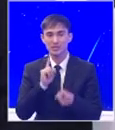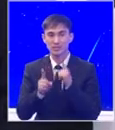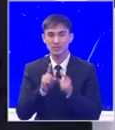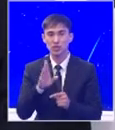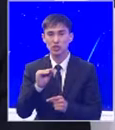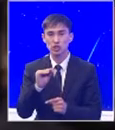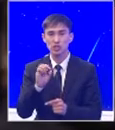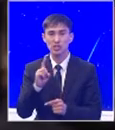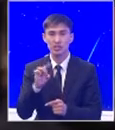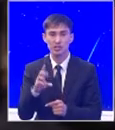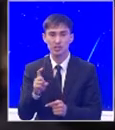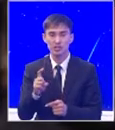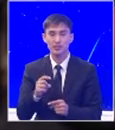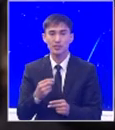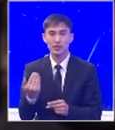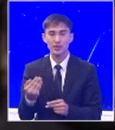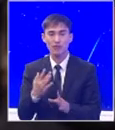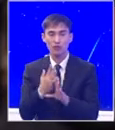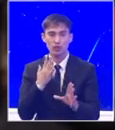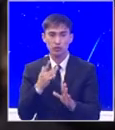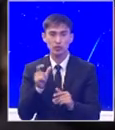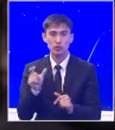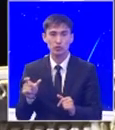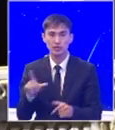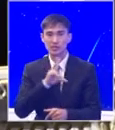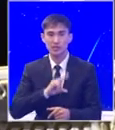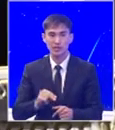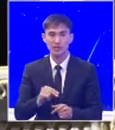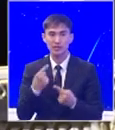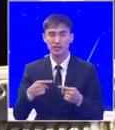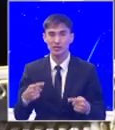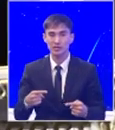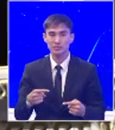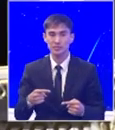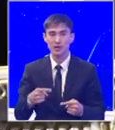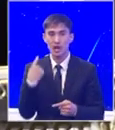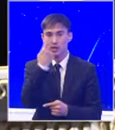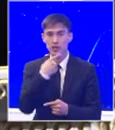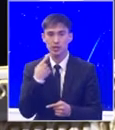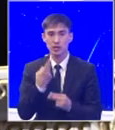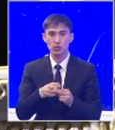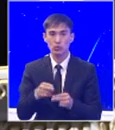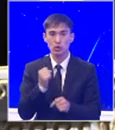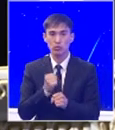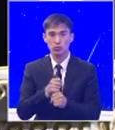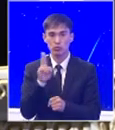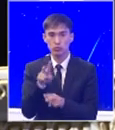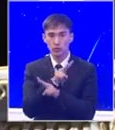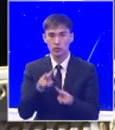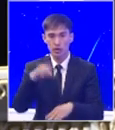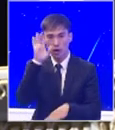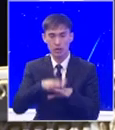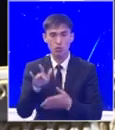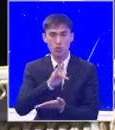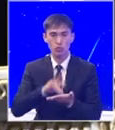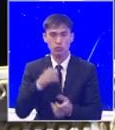жилищной комиссии, там в очереди люди не стояли и так далее. Я лично эту работу буду курировать, и аким города я